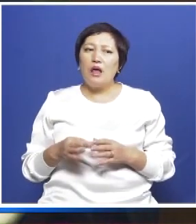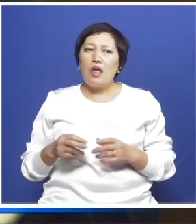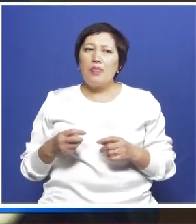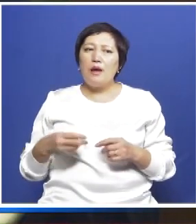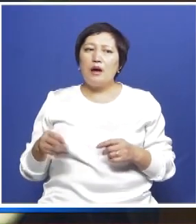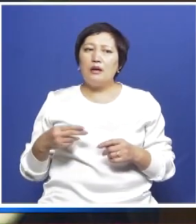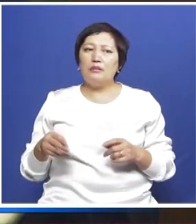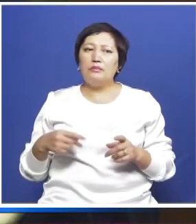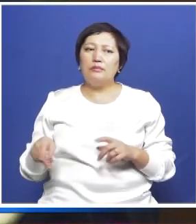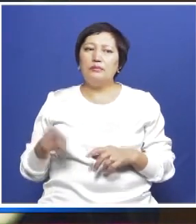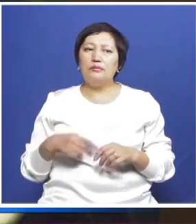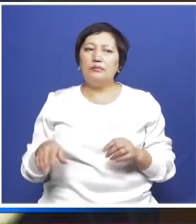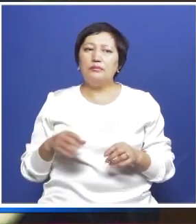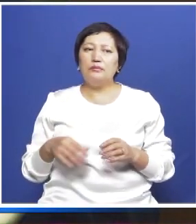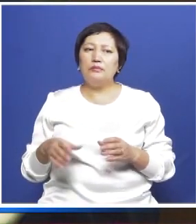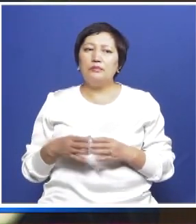Тағы бір